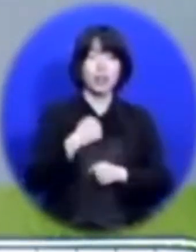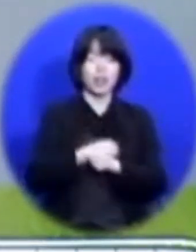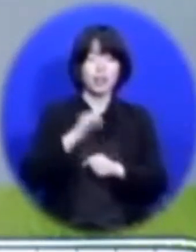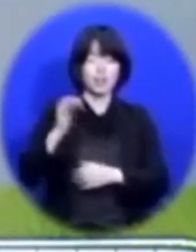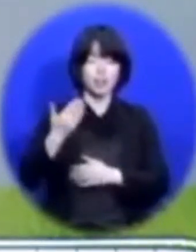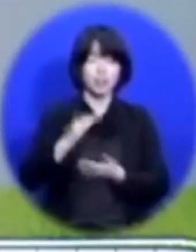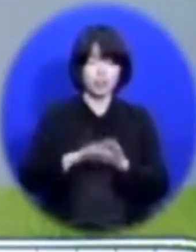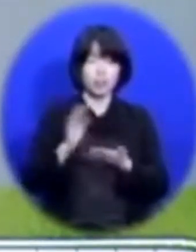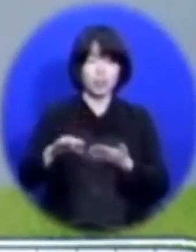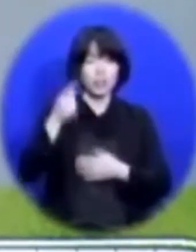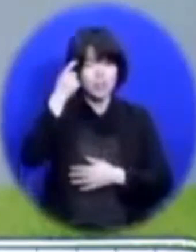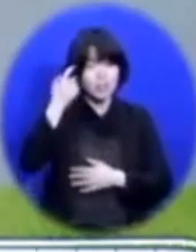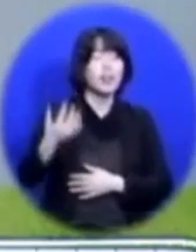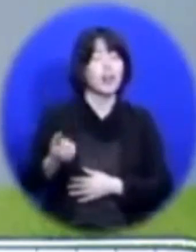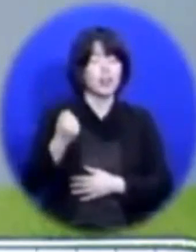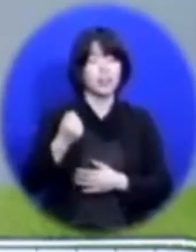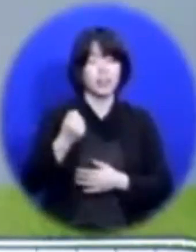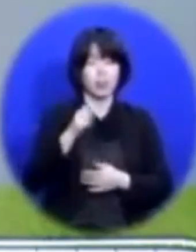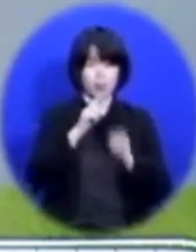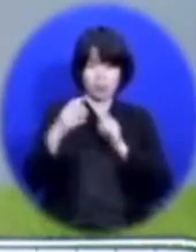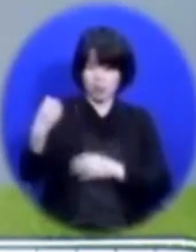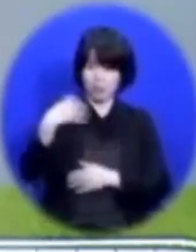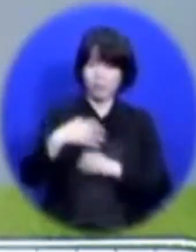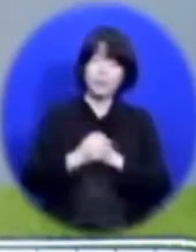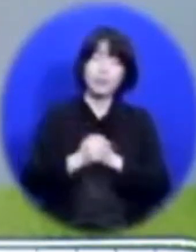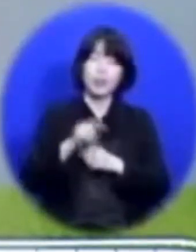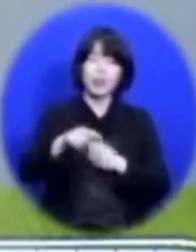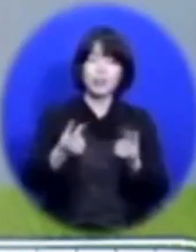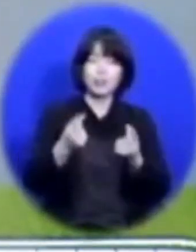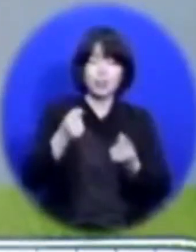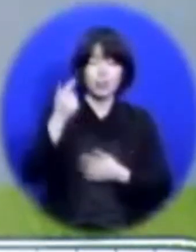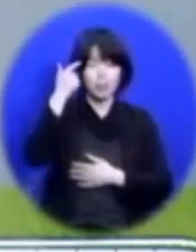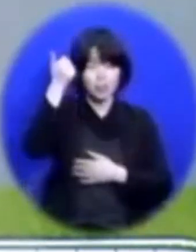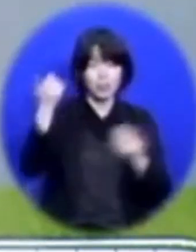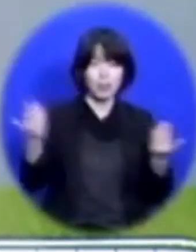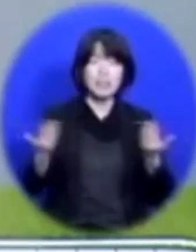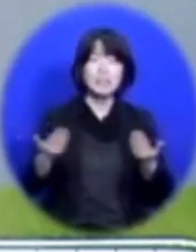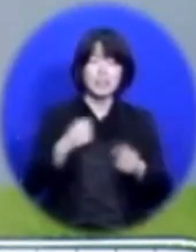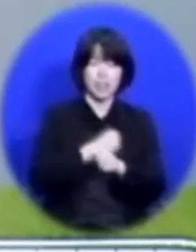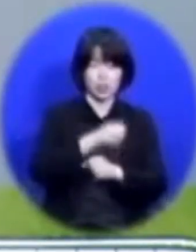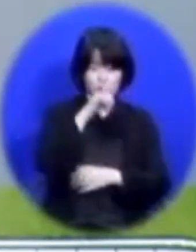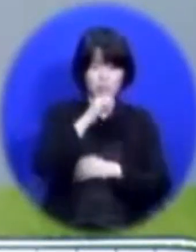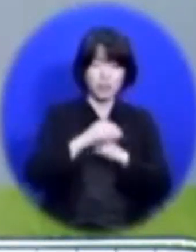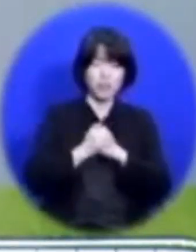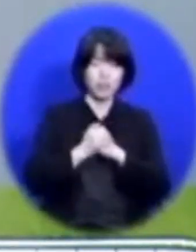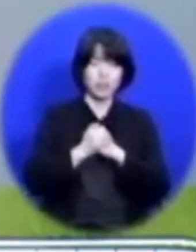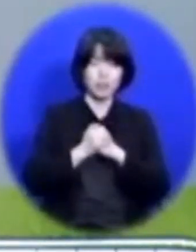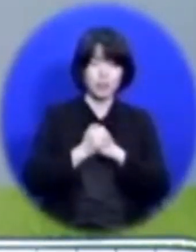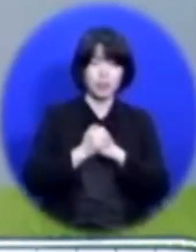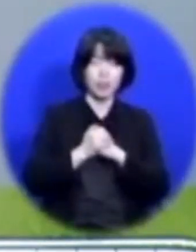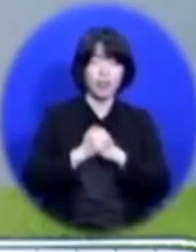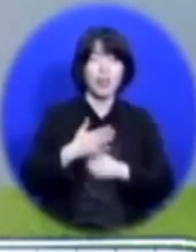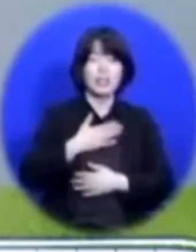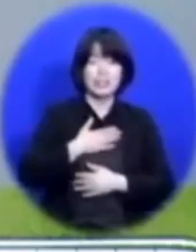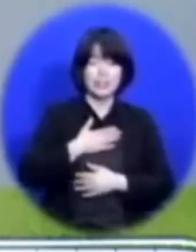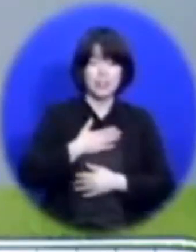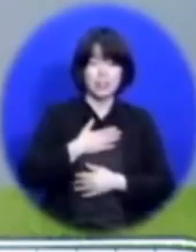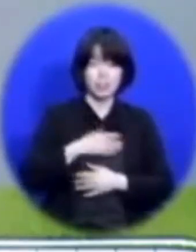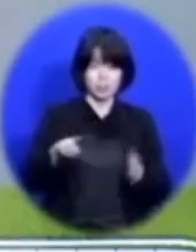있었고,바로그러한방식으로사역을펼치고있습니다 .나는